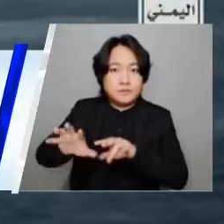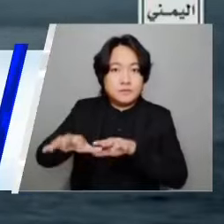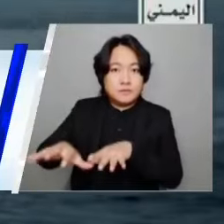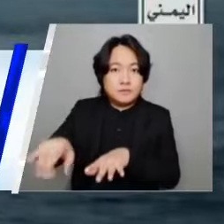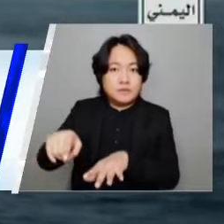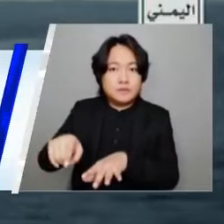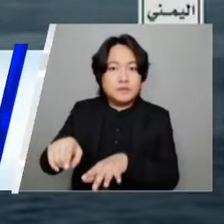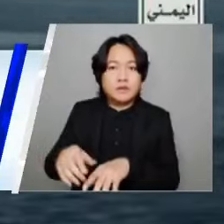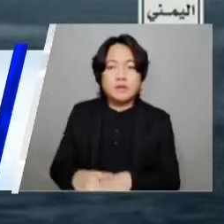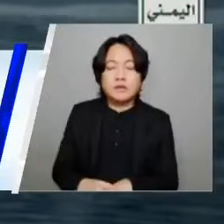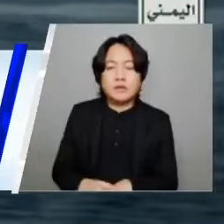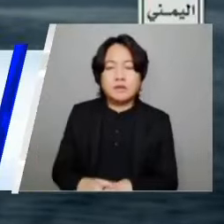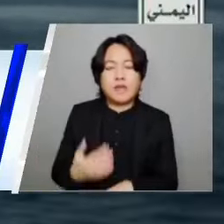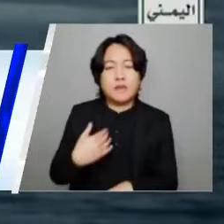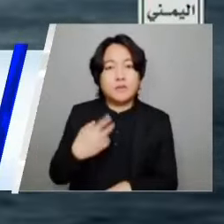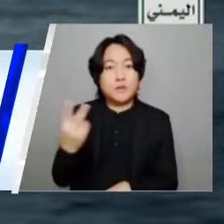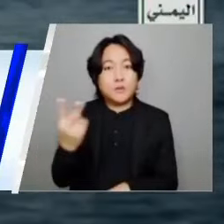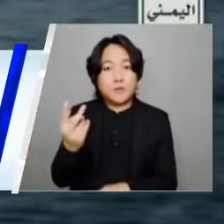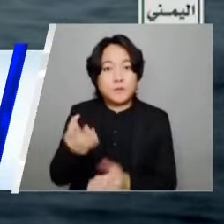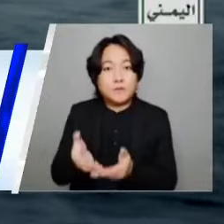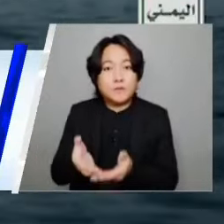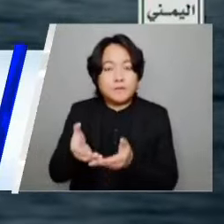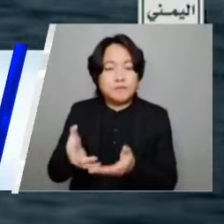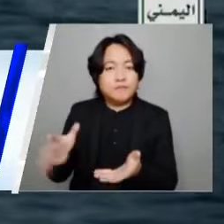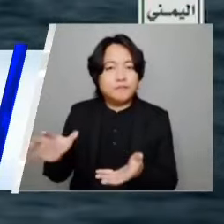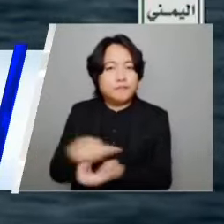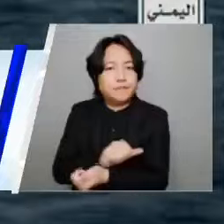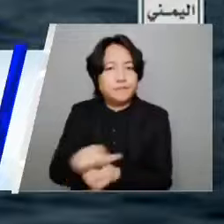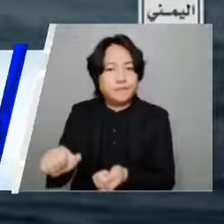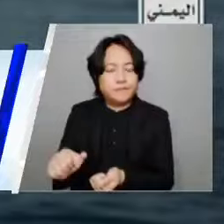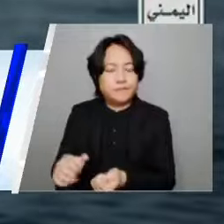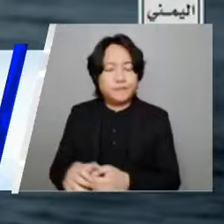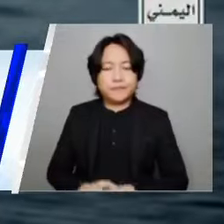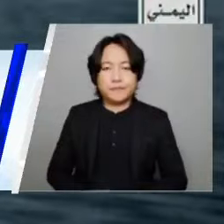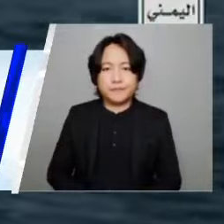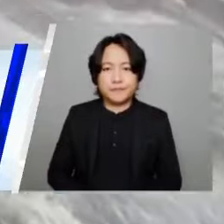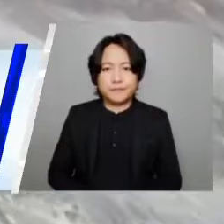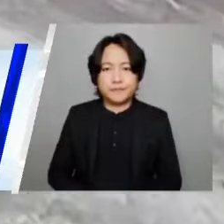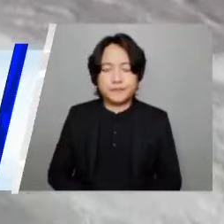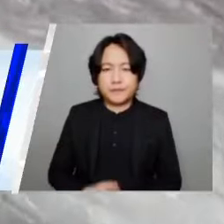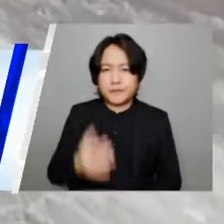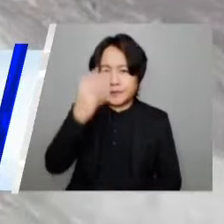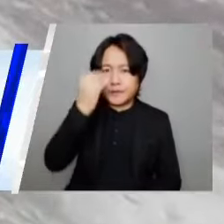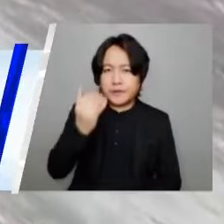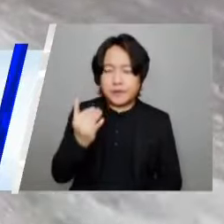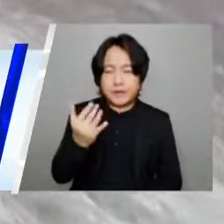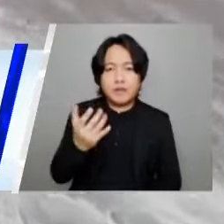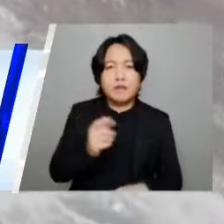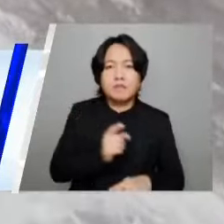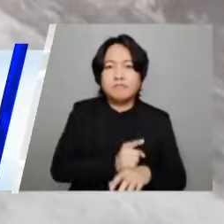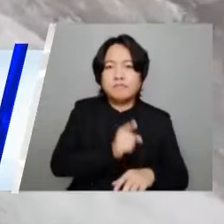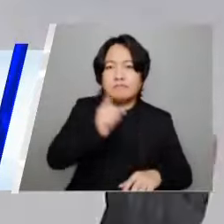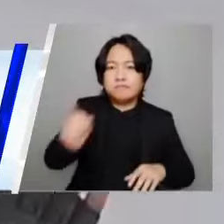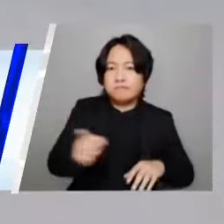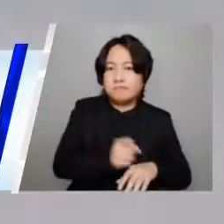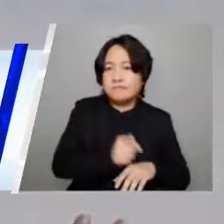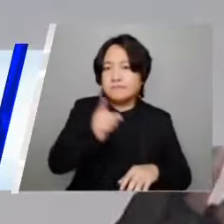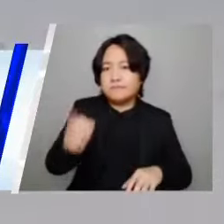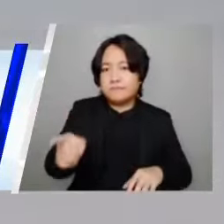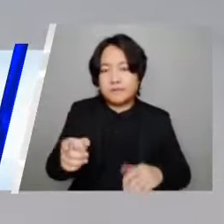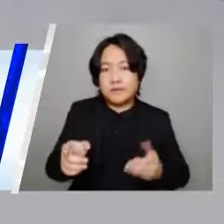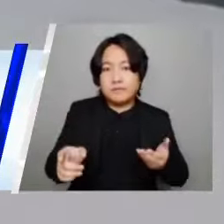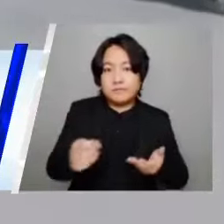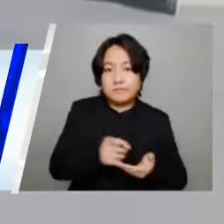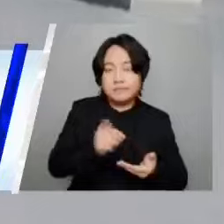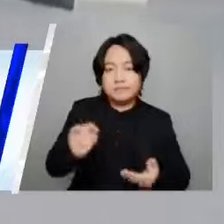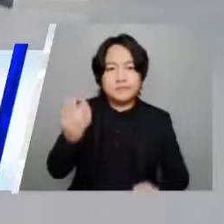dalawang sasakyang pandagat malapit sa port of Hodeidah, bunsod ng mga pag-atake ng missile at sea drone. November